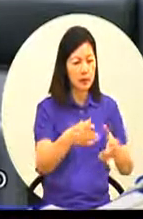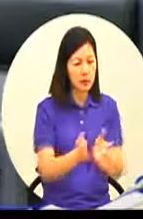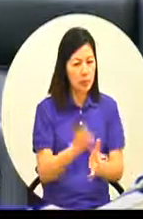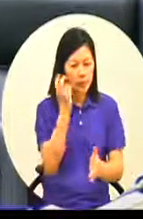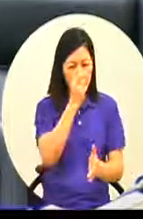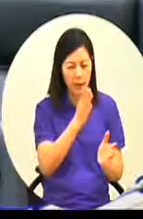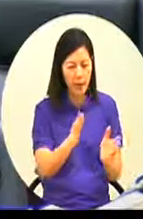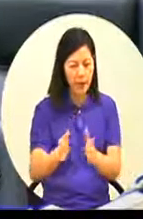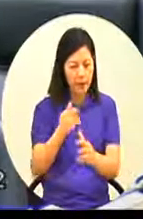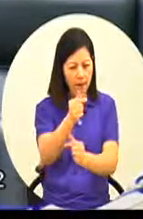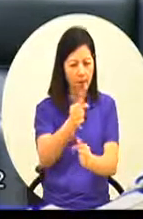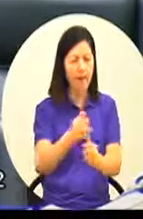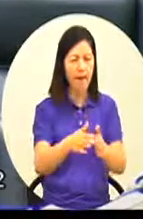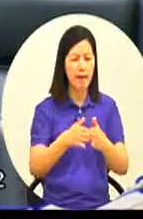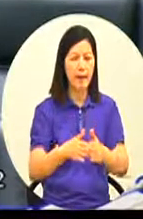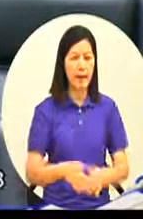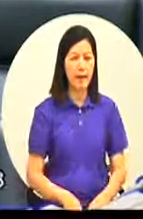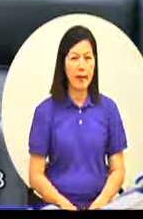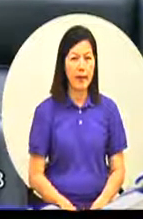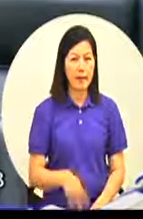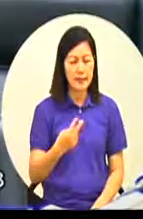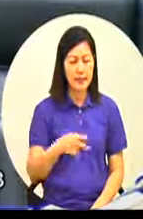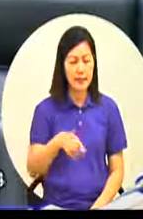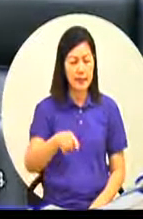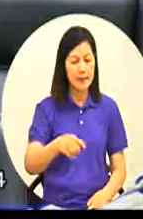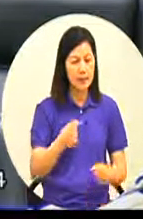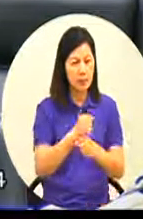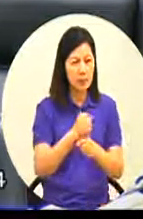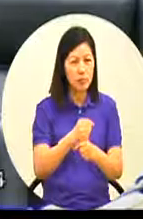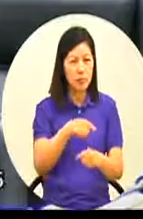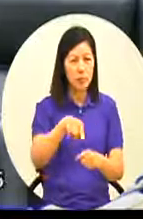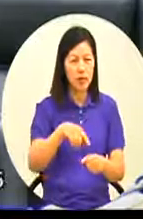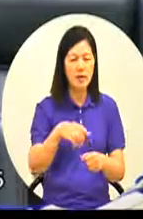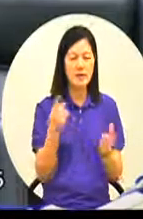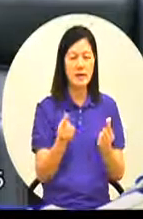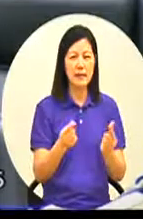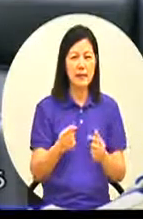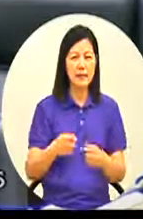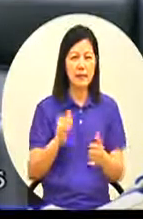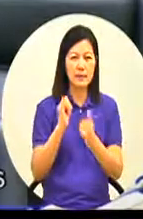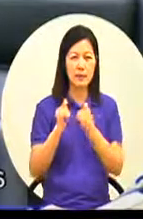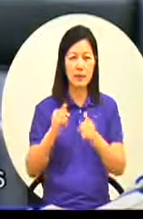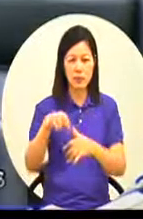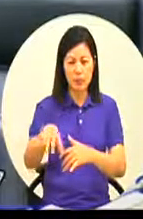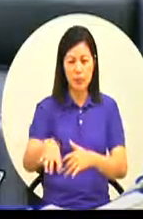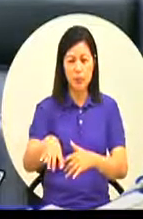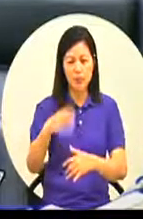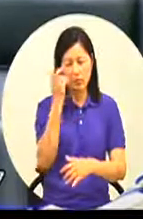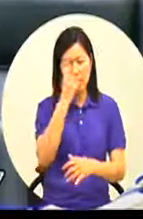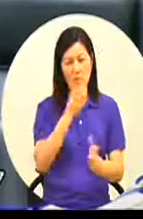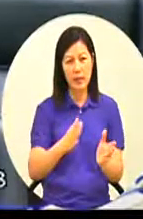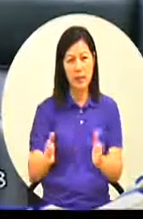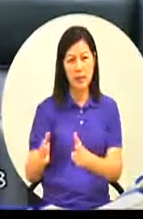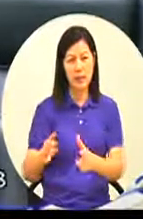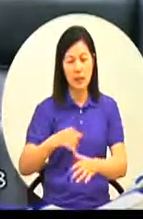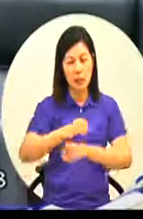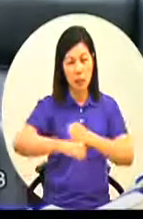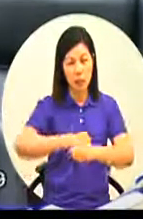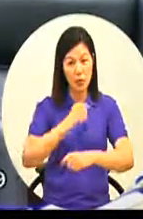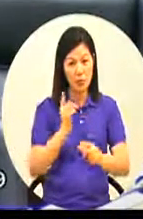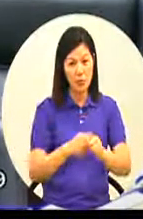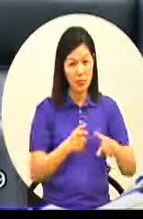比较完善一点、啊哦啊、甚至把这个业务，你叫社会局来管理这个，你啊、这个活动中心又